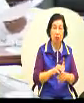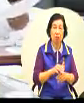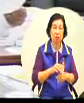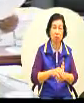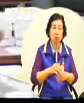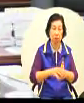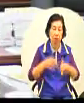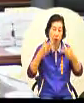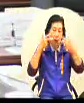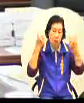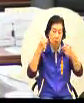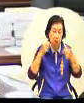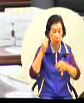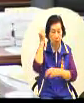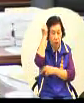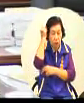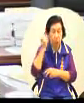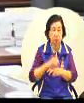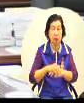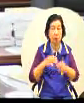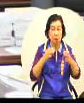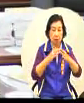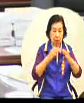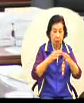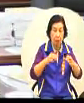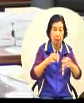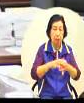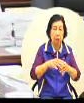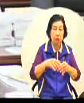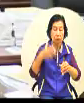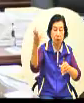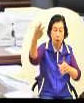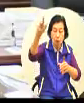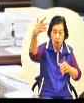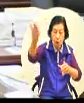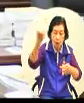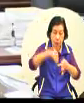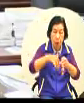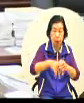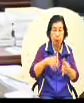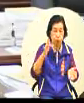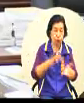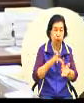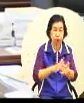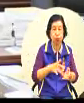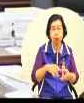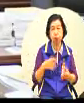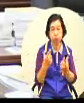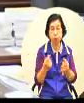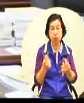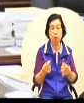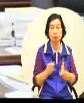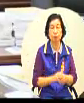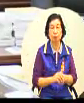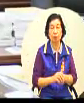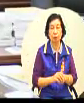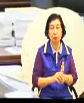的部落用水。我再举个例子，宝山的二集